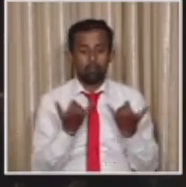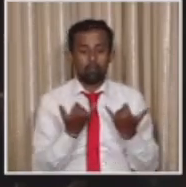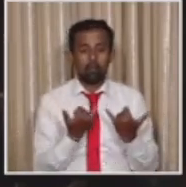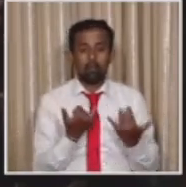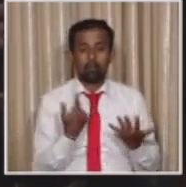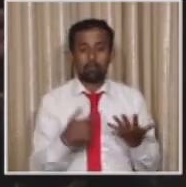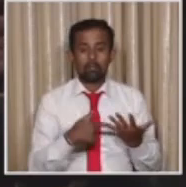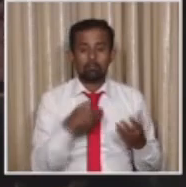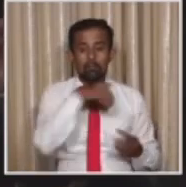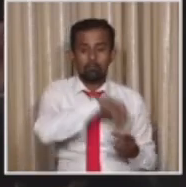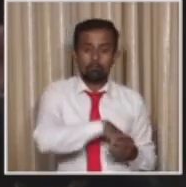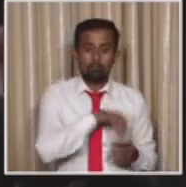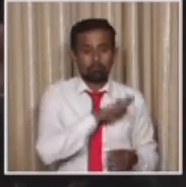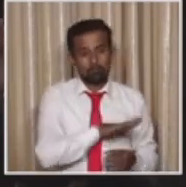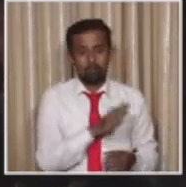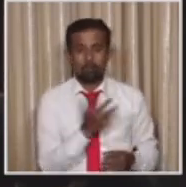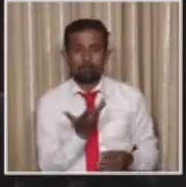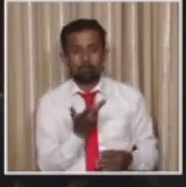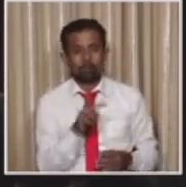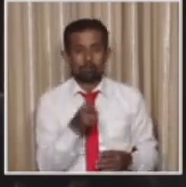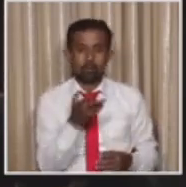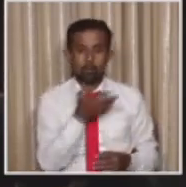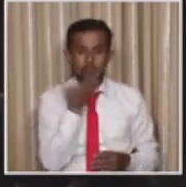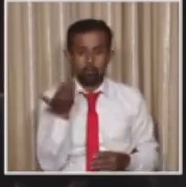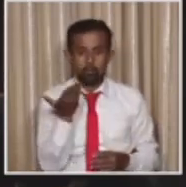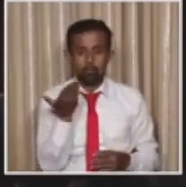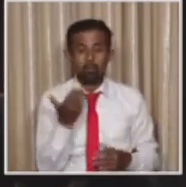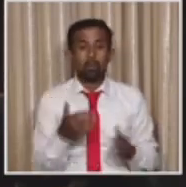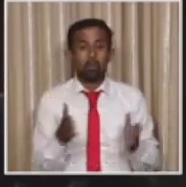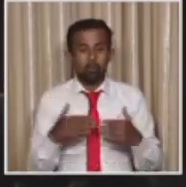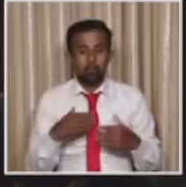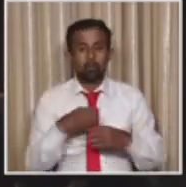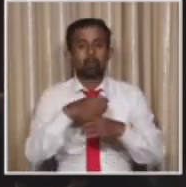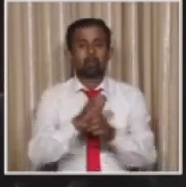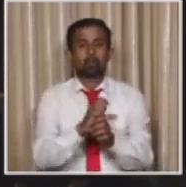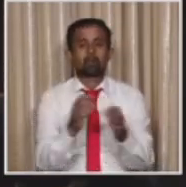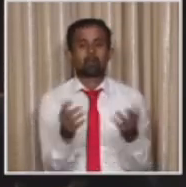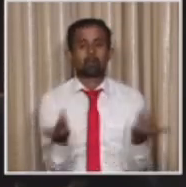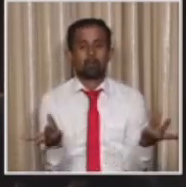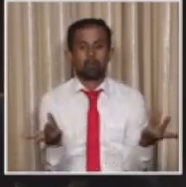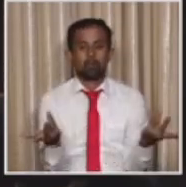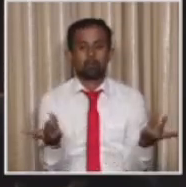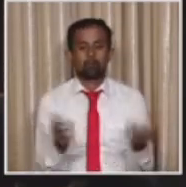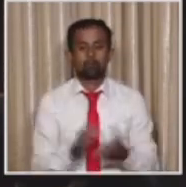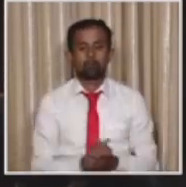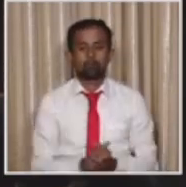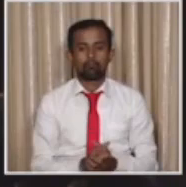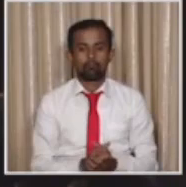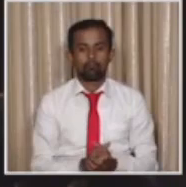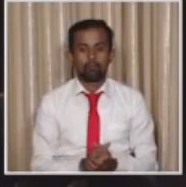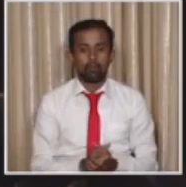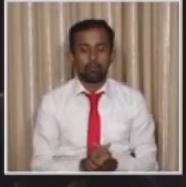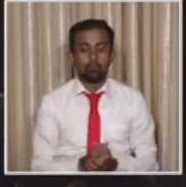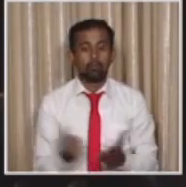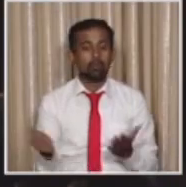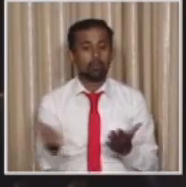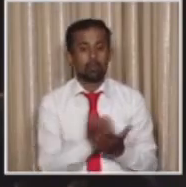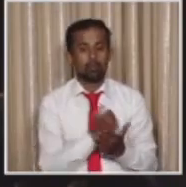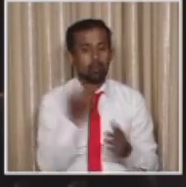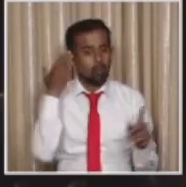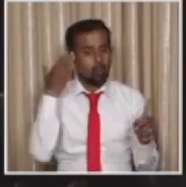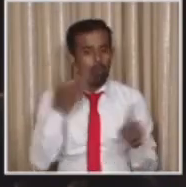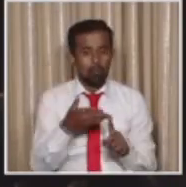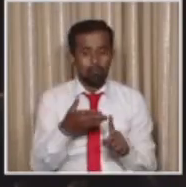තියෙන්නත් පුළුවන් නැති වෙන්නත් පුළුවන්, අපි දන්නේ නැහැ. නමුත් ඒකවත් තවම කරලා නැහැ. එතකොට මේ හානිය